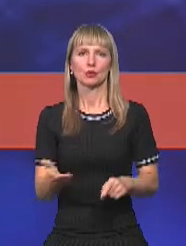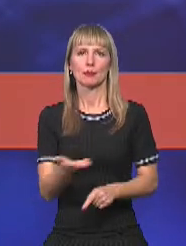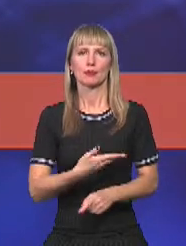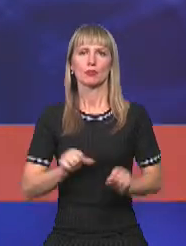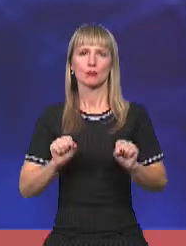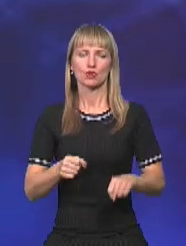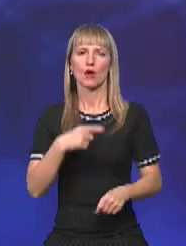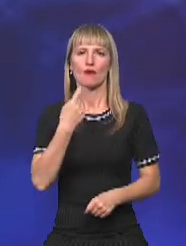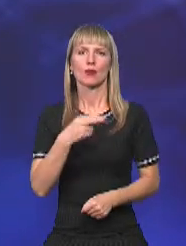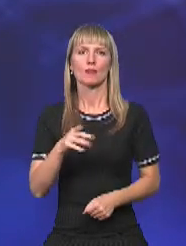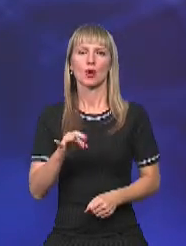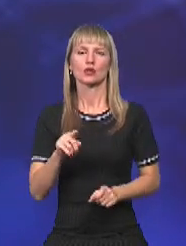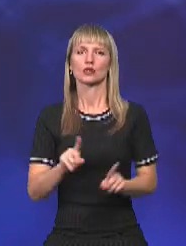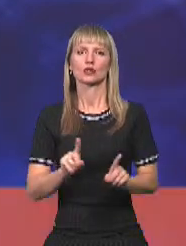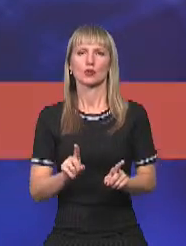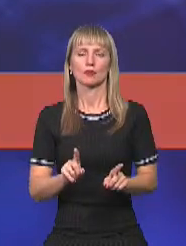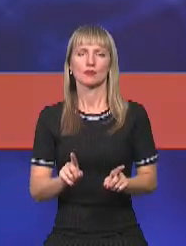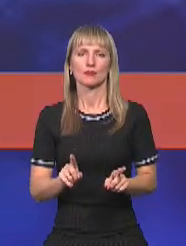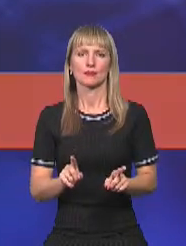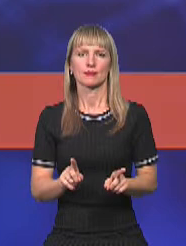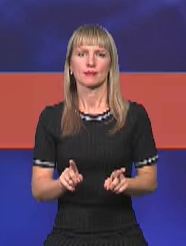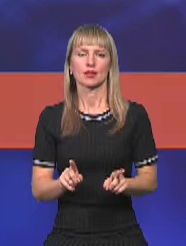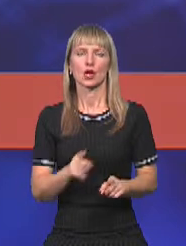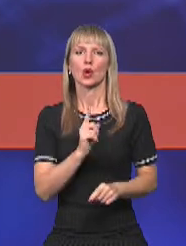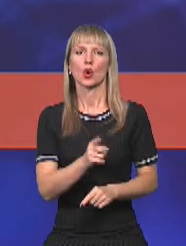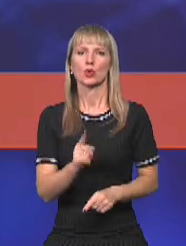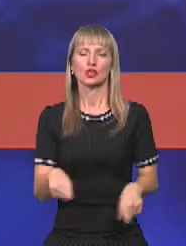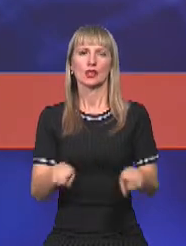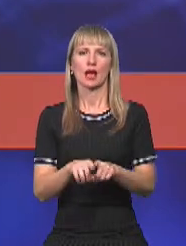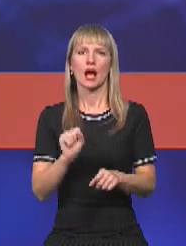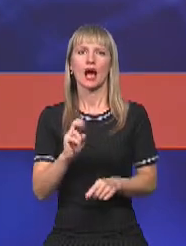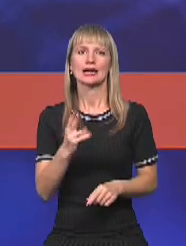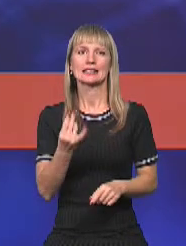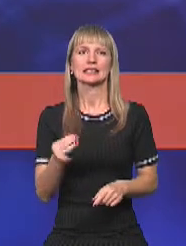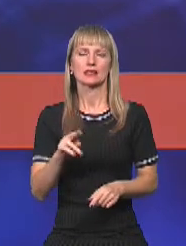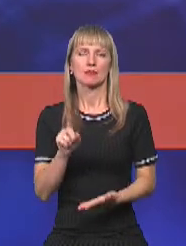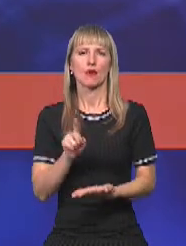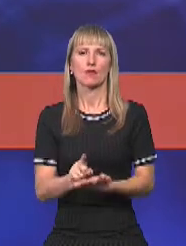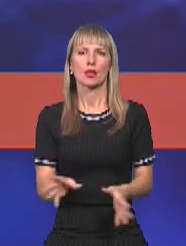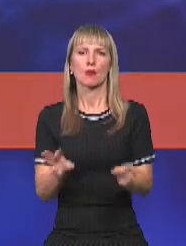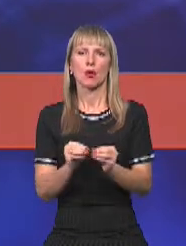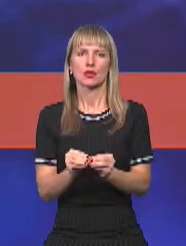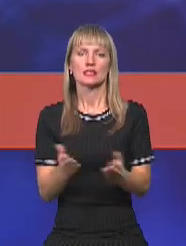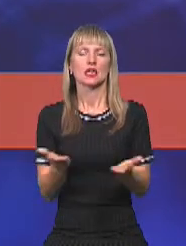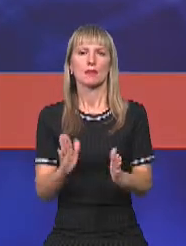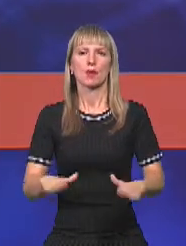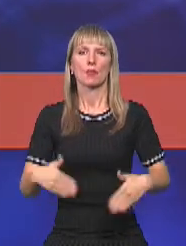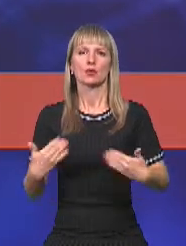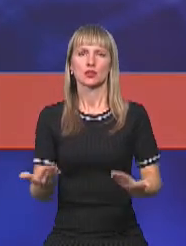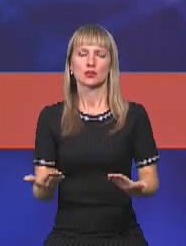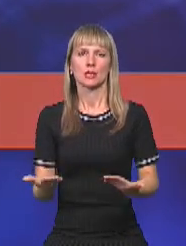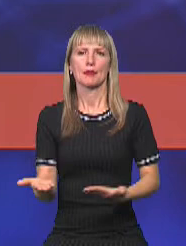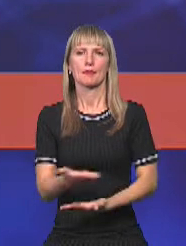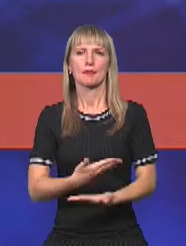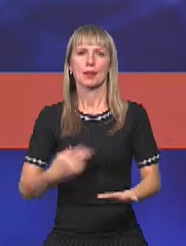можемо говорити про те, що все-таки кожна отака акція, вона повинна поєднутися з якимись пропозиціями.